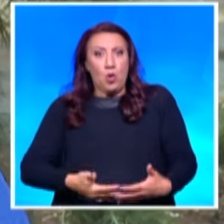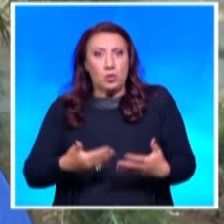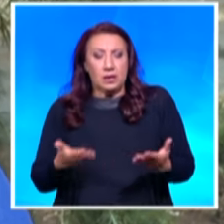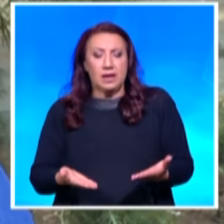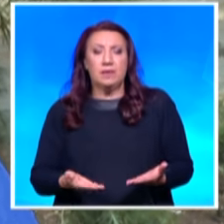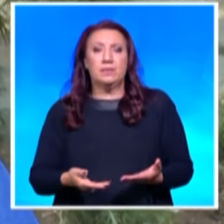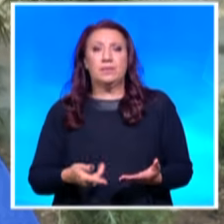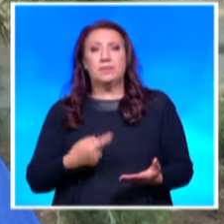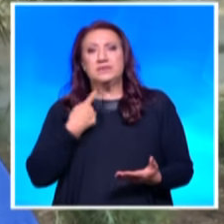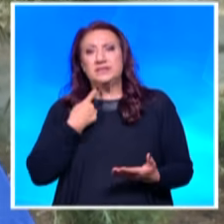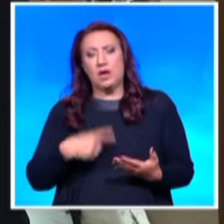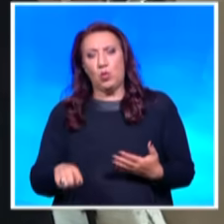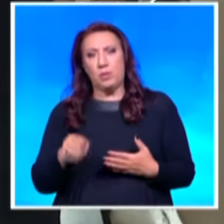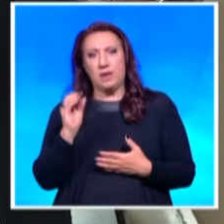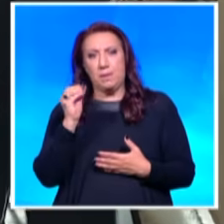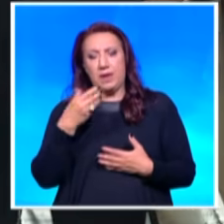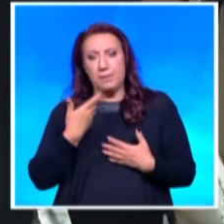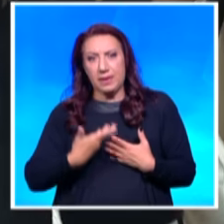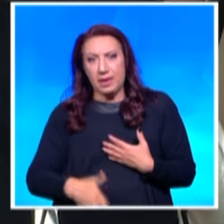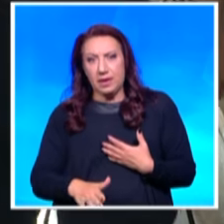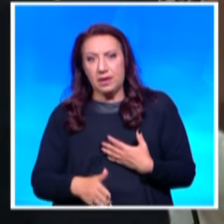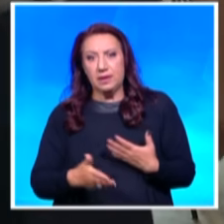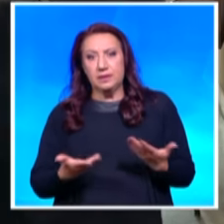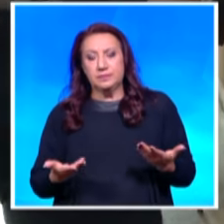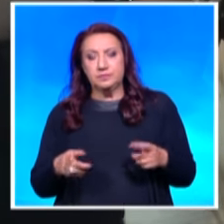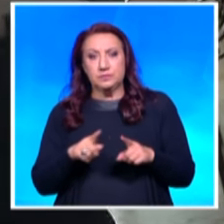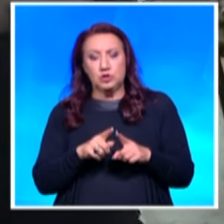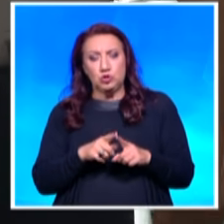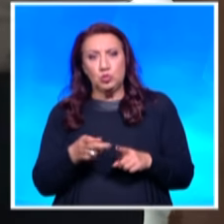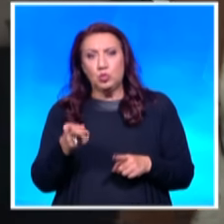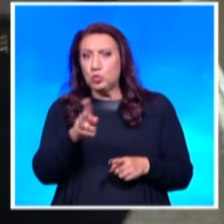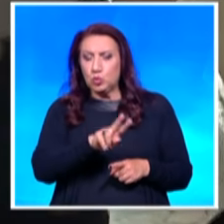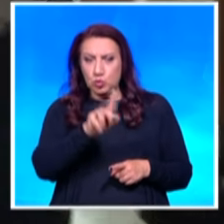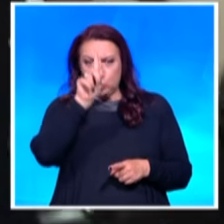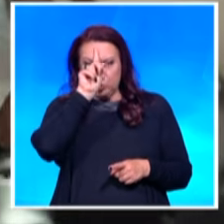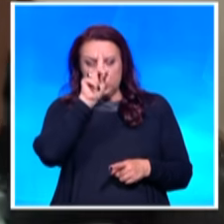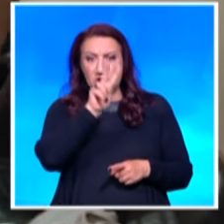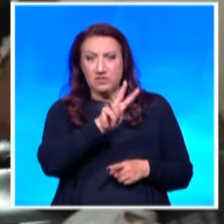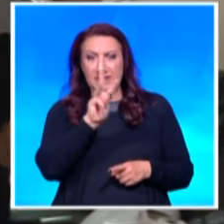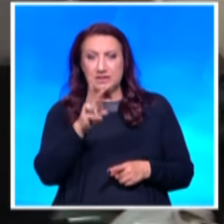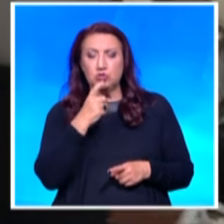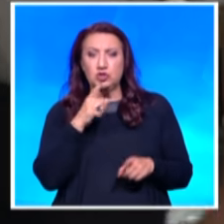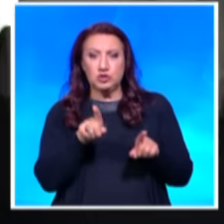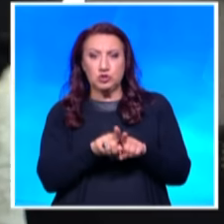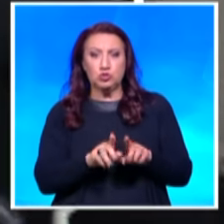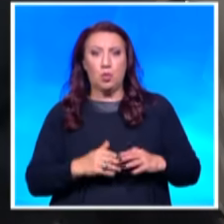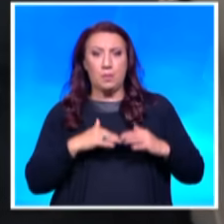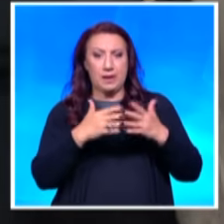изтечат водите и губи детето си. Обект на агресия става и друга 23-годишна бременна жена. Чувствате ли се